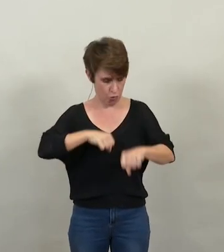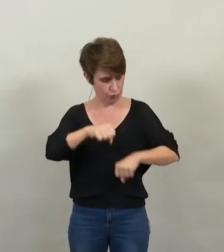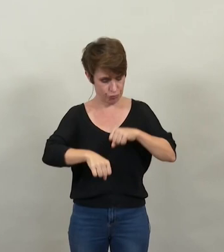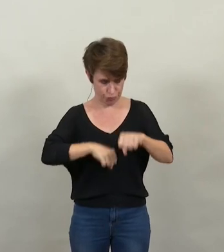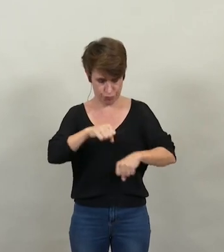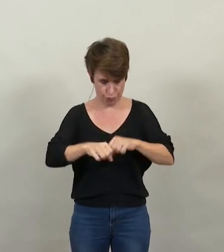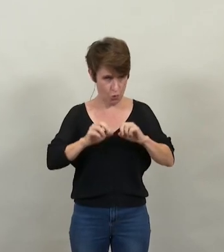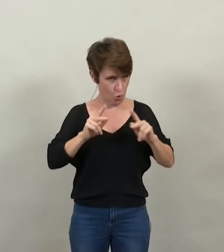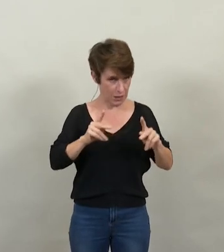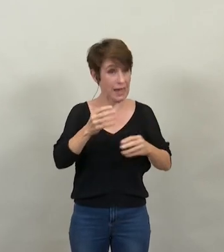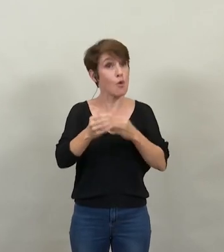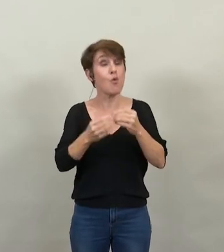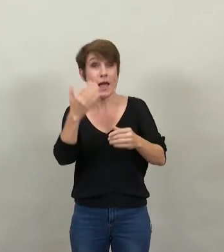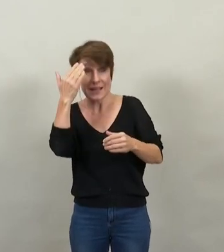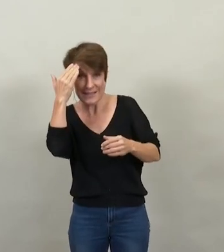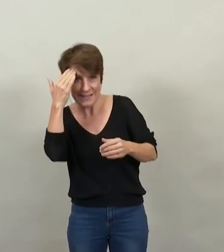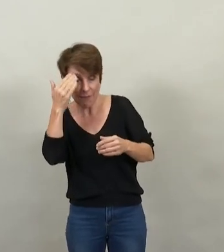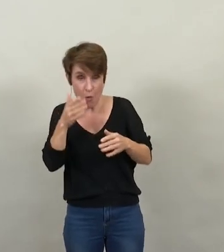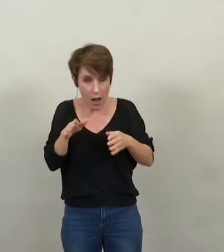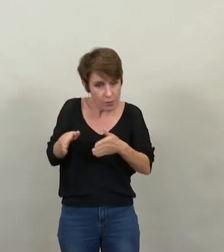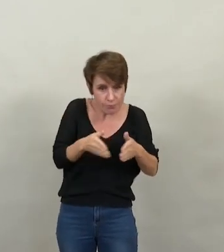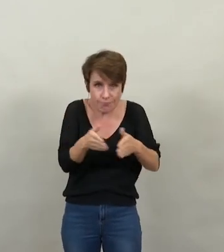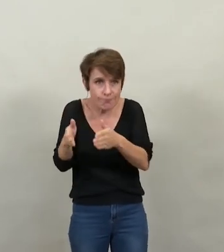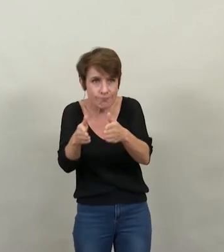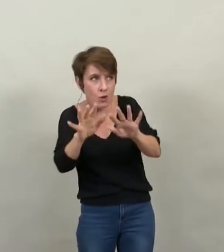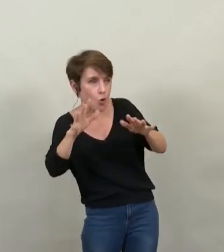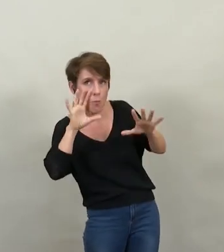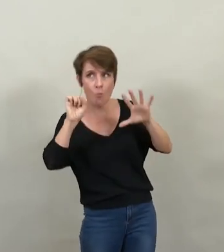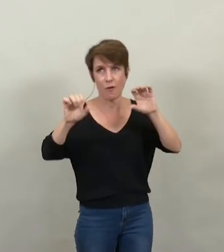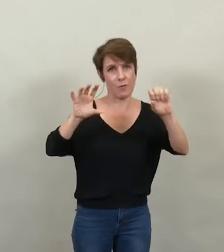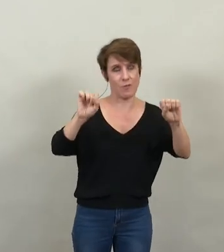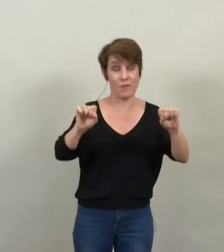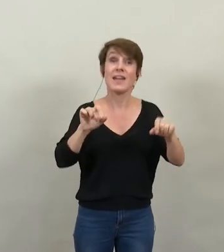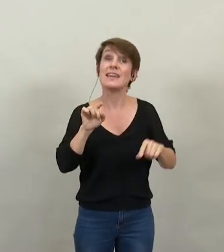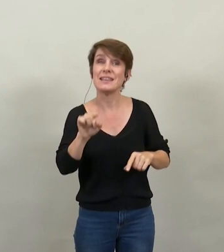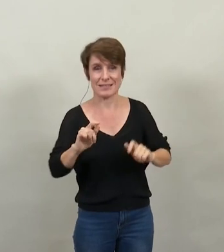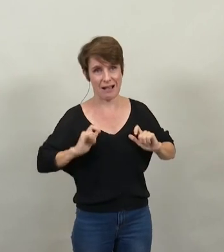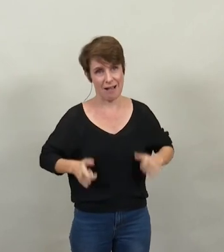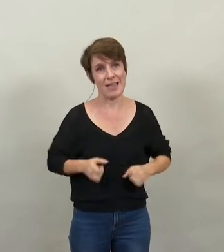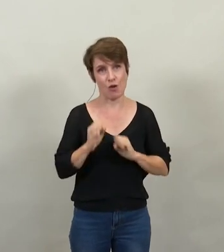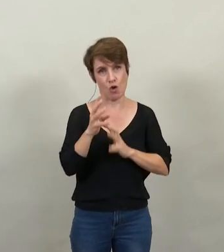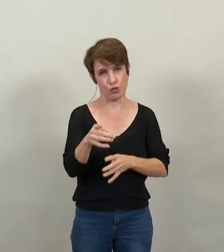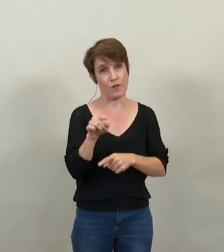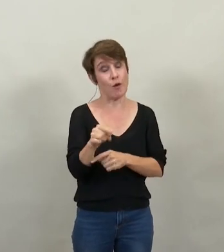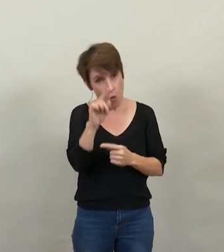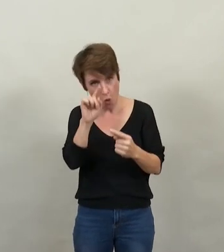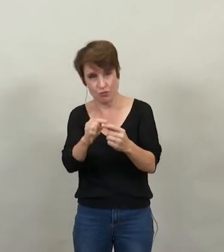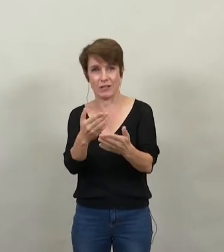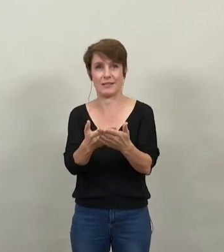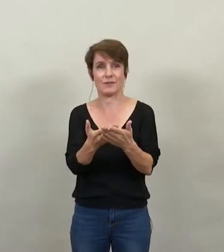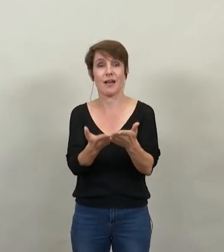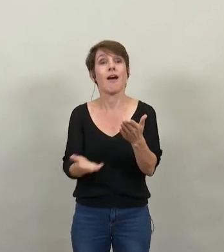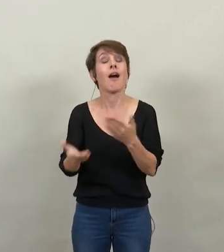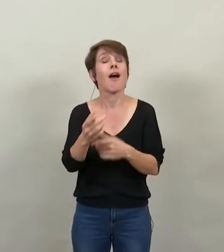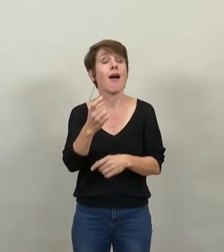ouvert et je pense que l'école du vélo j'espère en tout cas c'est comme ça que j'ai envie de le voir c'est ce qu'elle va permettre aux élèves de